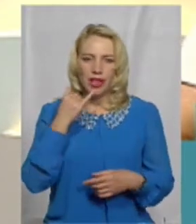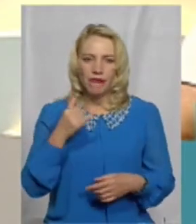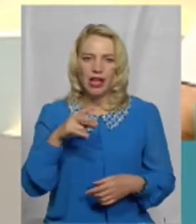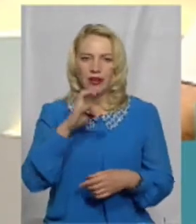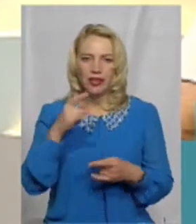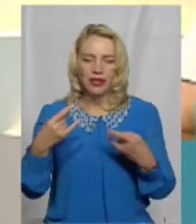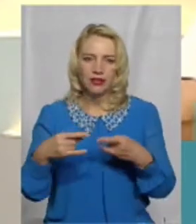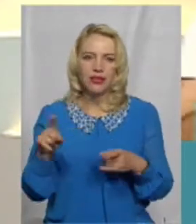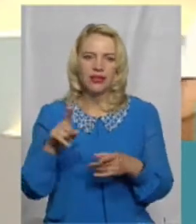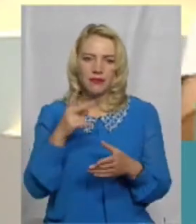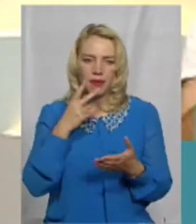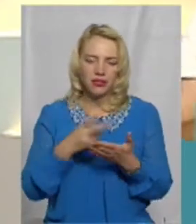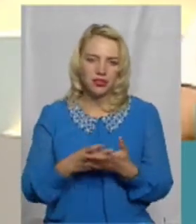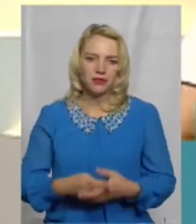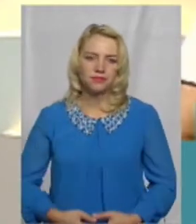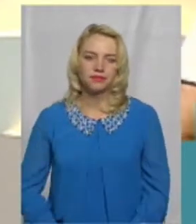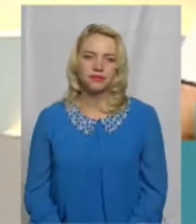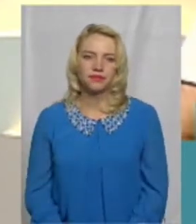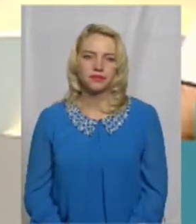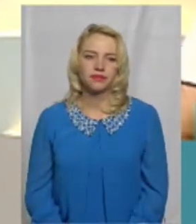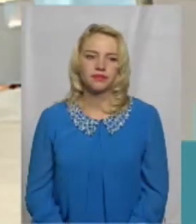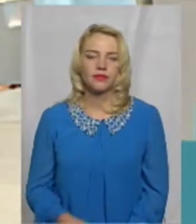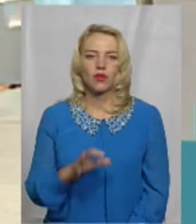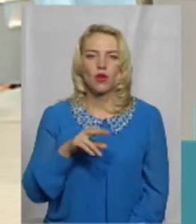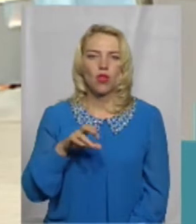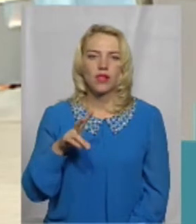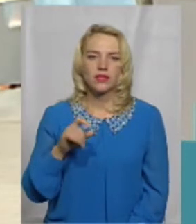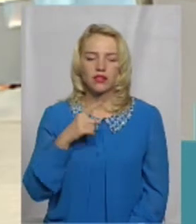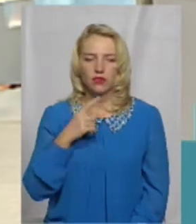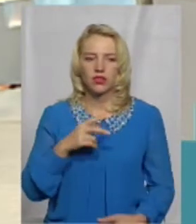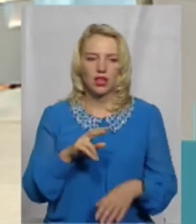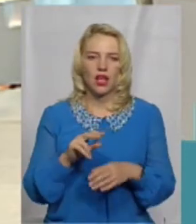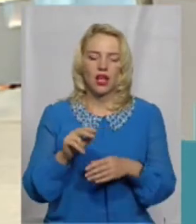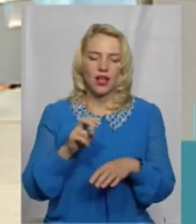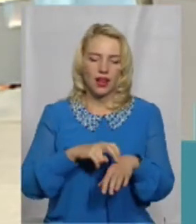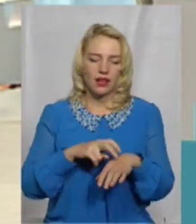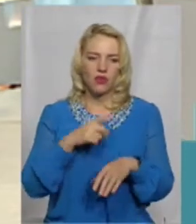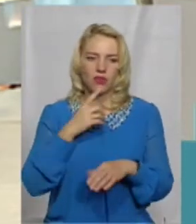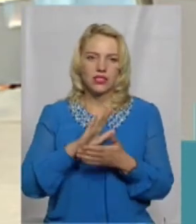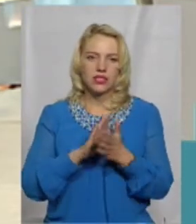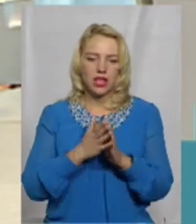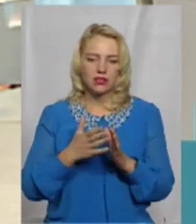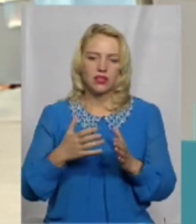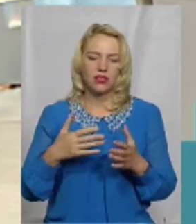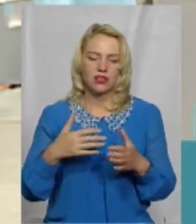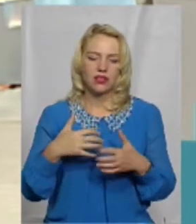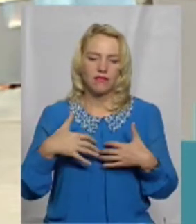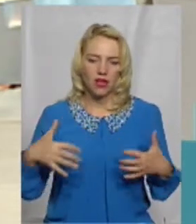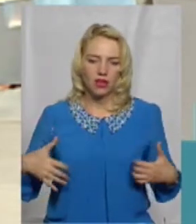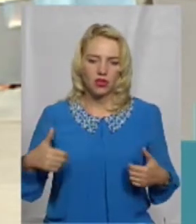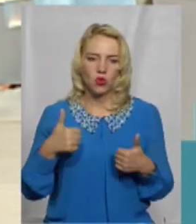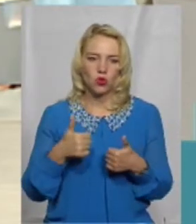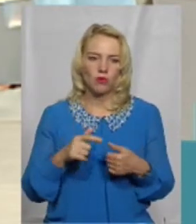зателефонувавши телефоном, який бачите на екрані. Пане Олександре, ветлікар каже, що стан тварин добрий, але можливо його зробити ще